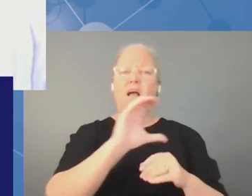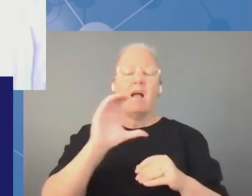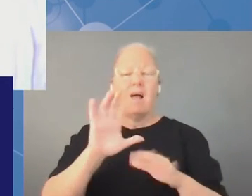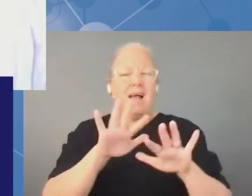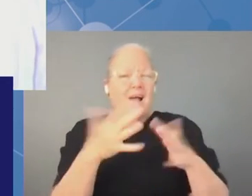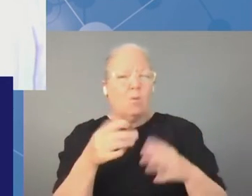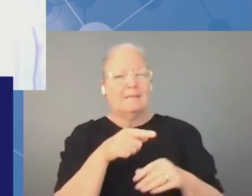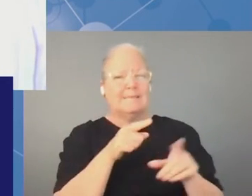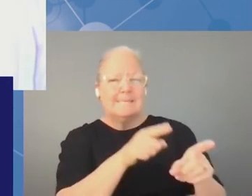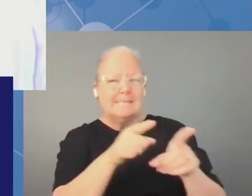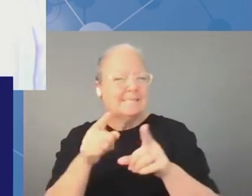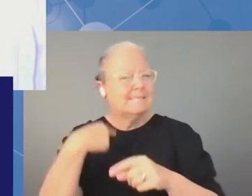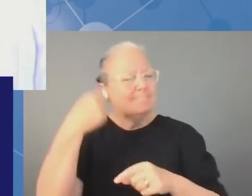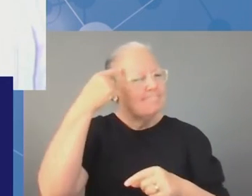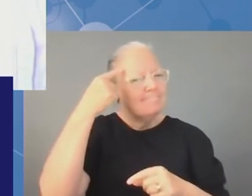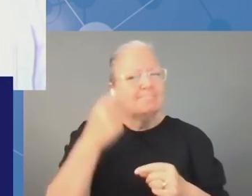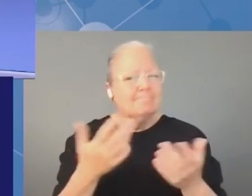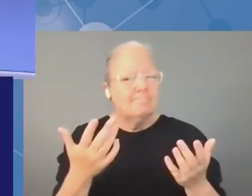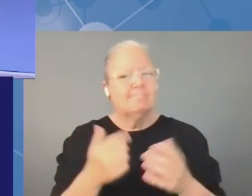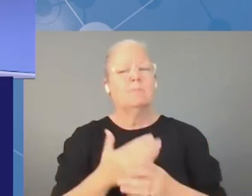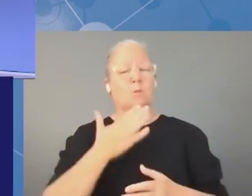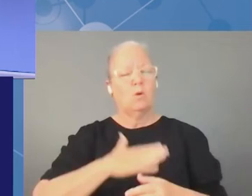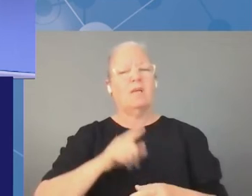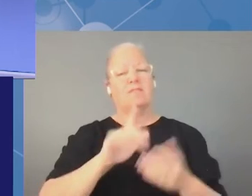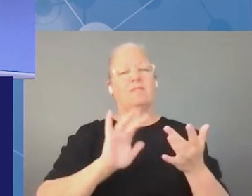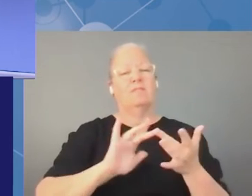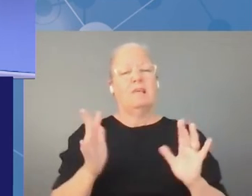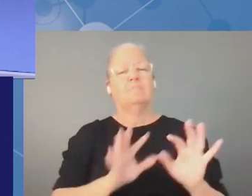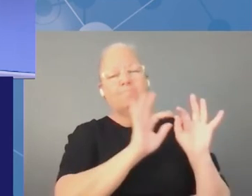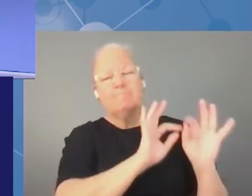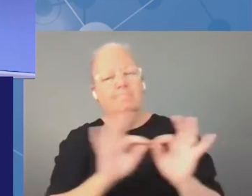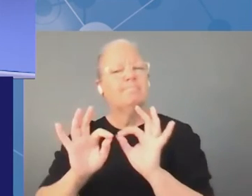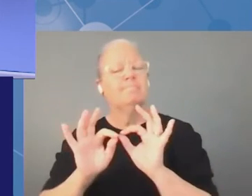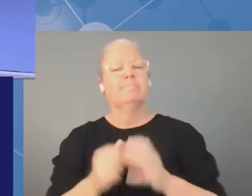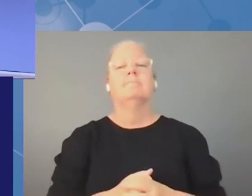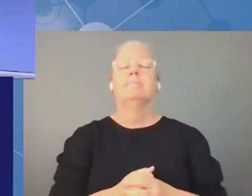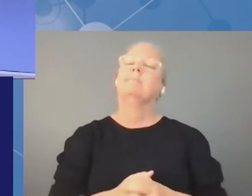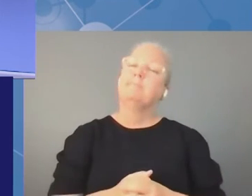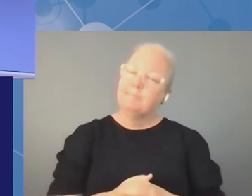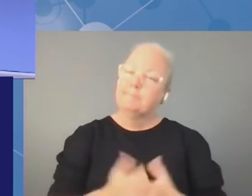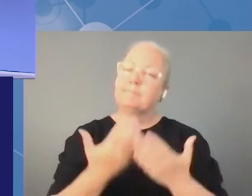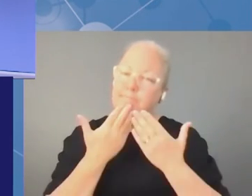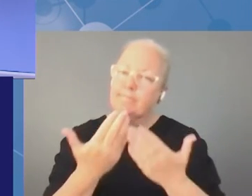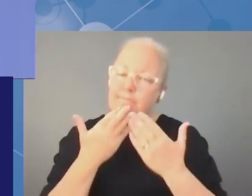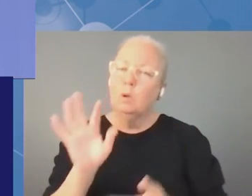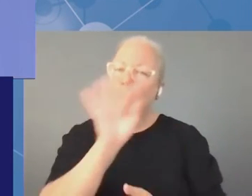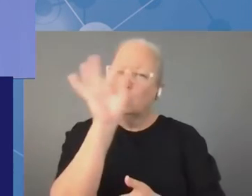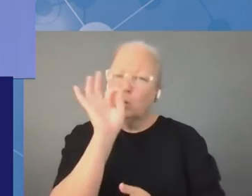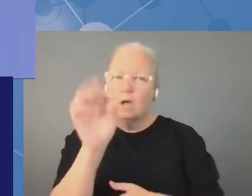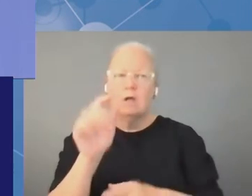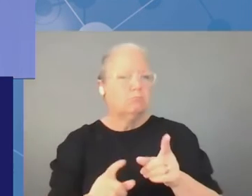ограничить также случаи запугивания в интернете, насилия в интернете? Как можно ограничить